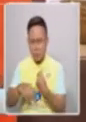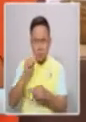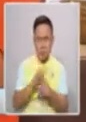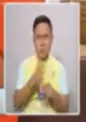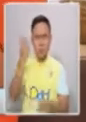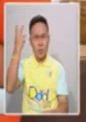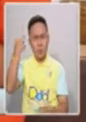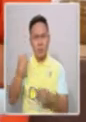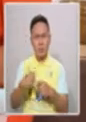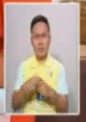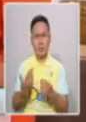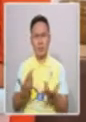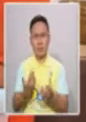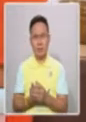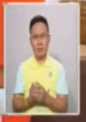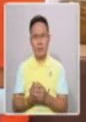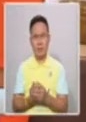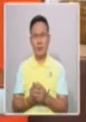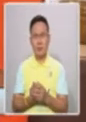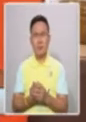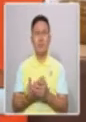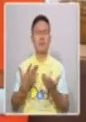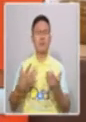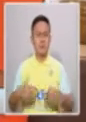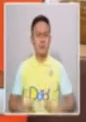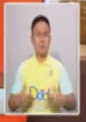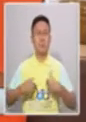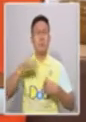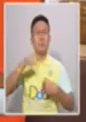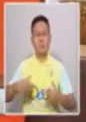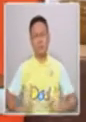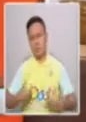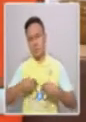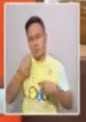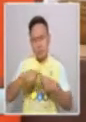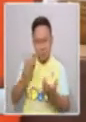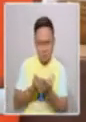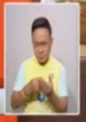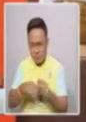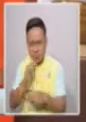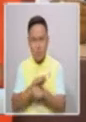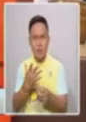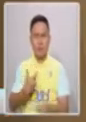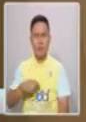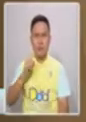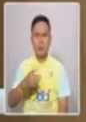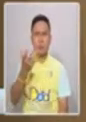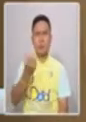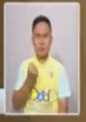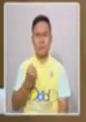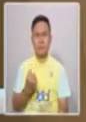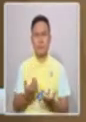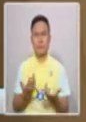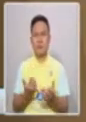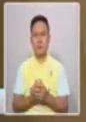ม ไม่โดนแล้วมัน ไม่อยาก แต่บางทีชีวิตคนเรามันบางทีมันเน า ะ ความจำเป็น ความจำเป็นอะเน า ะ ลูกเราไปเรียนลูกเรา